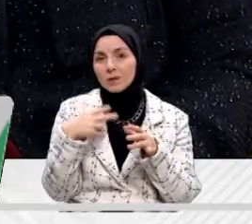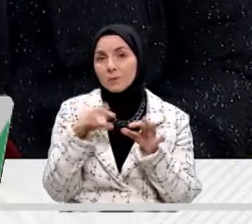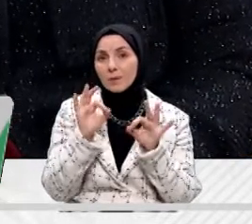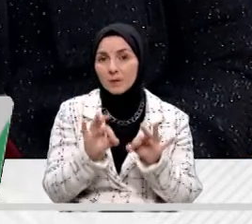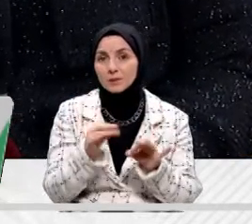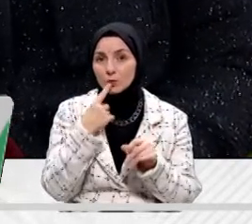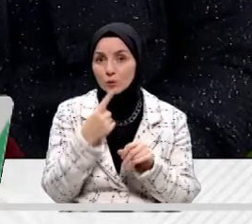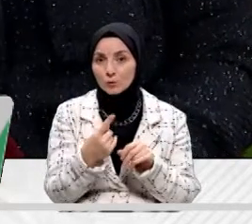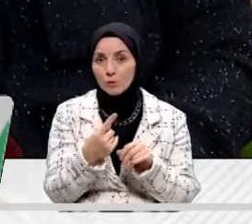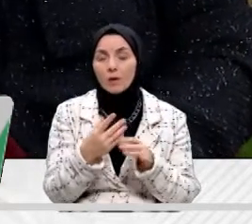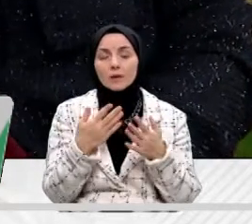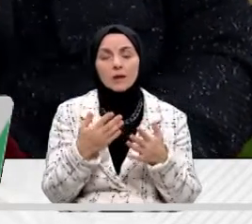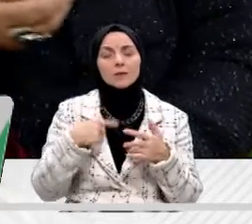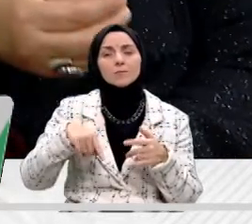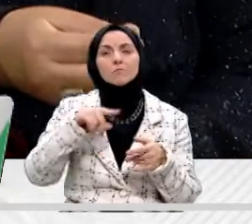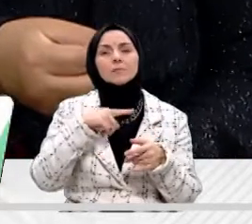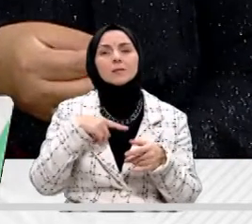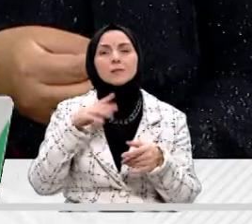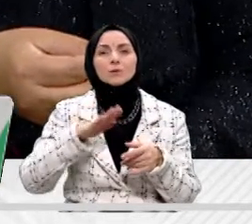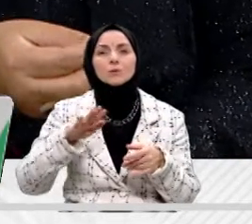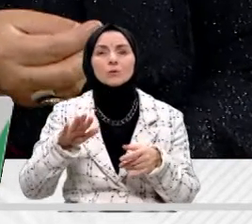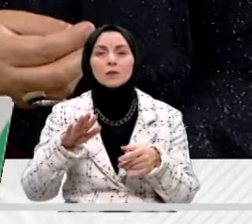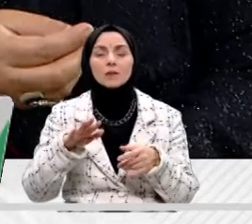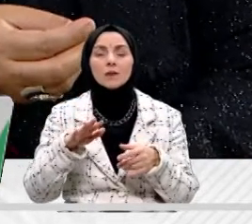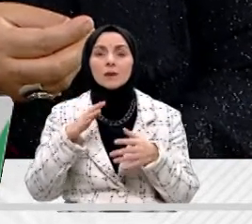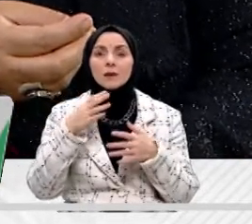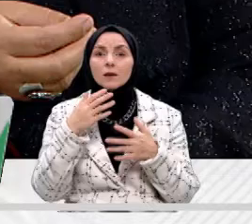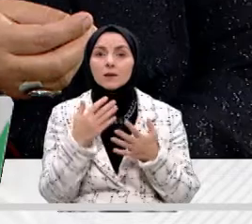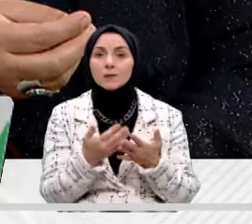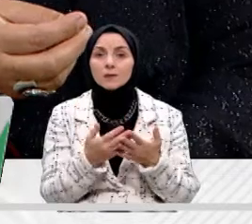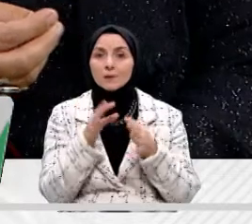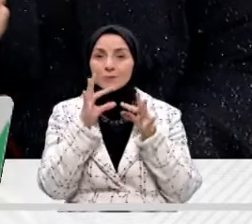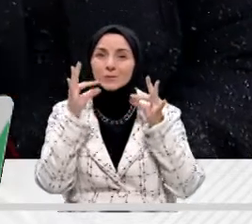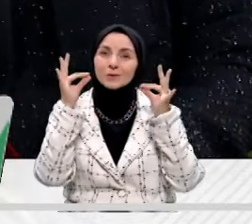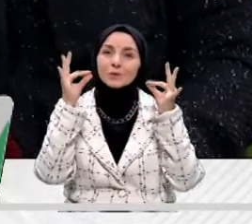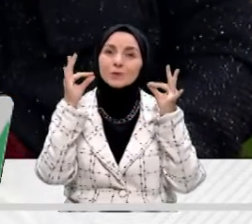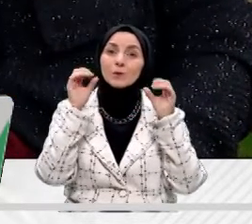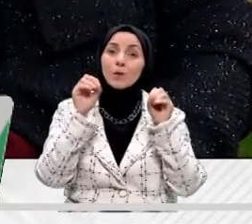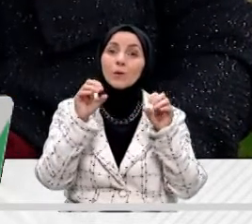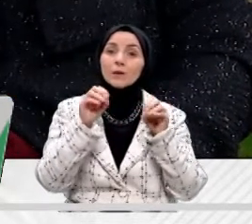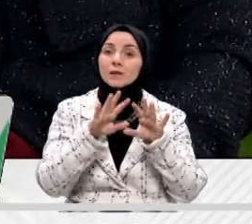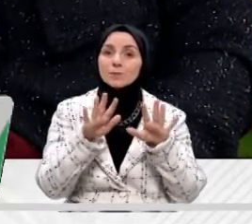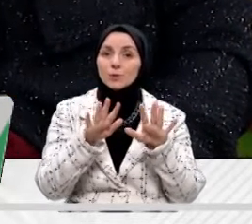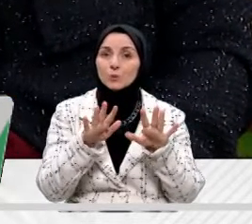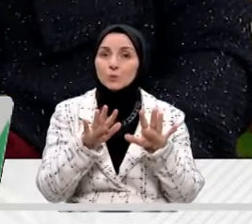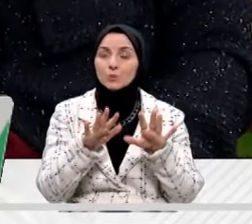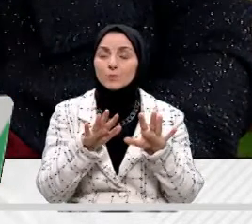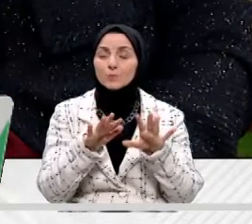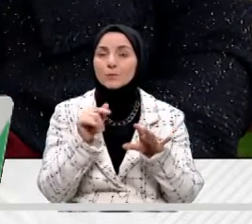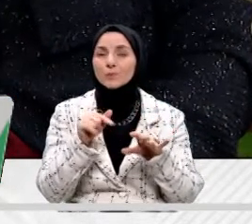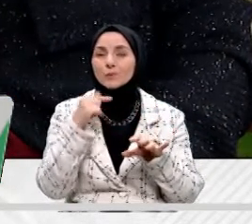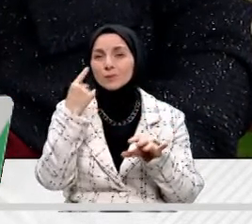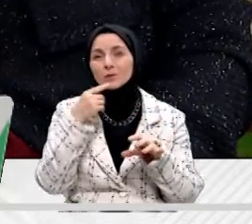Çocuklara bakın şimdi su içtiniz mutlu olmak için mi içtiniz Hayır ihtiyacım karşılaştırınca zaten sizin